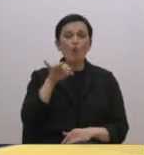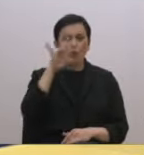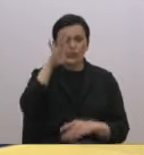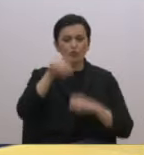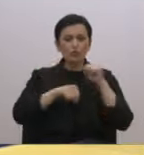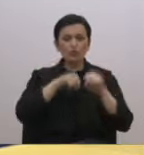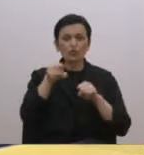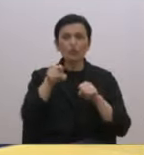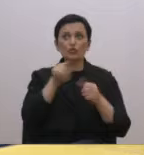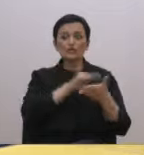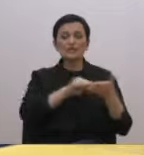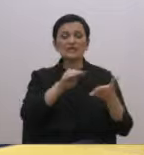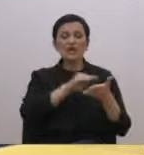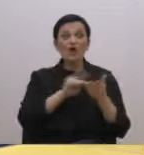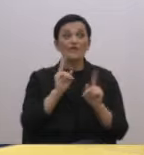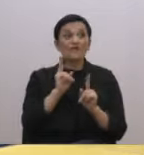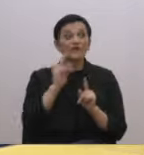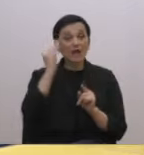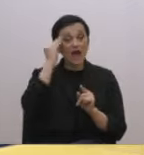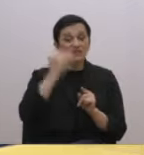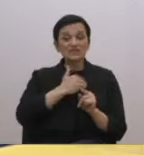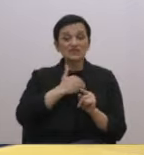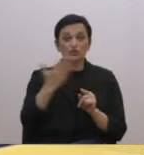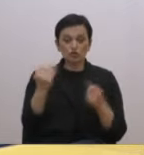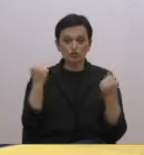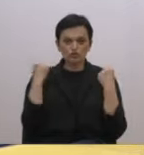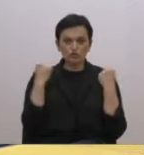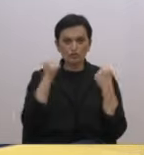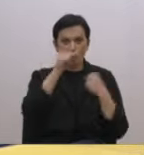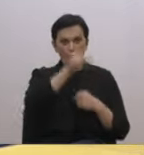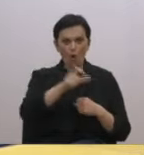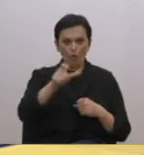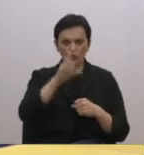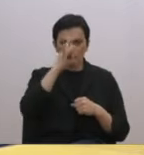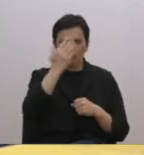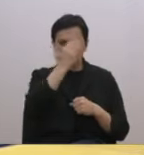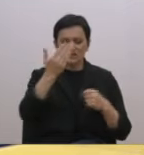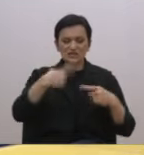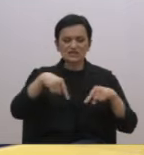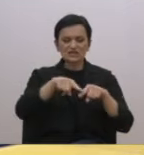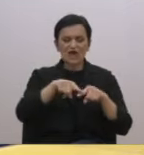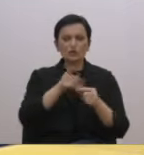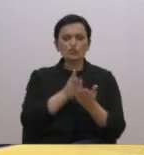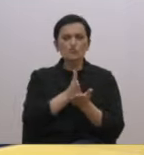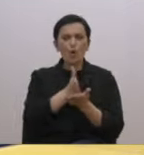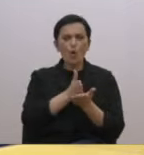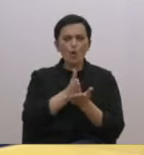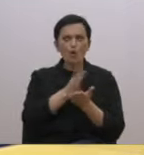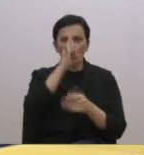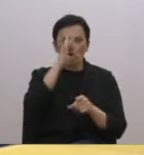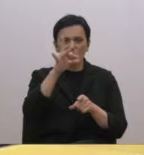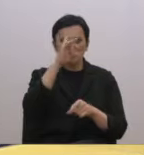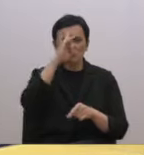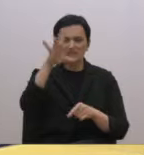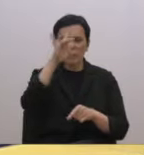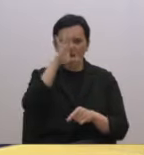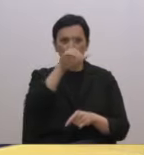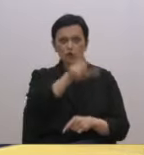მეტი ვინ უნდა დაწეროს, ვისი აზრი გინდათ? სპორტსმენები, საზოგადო მოღვაწეები,